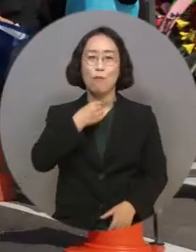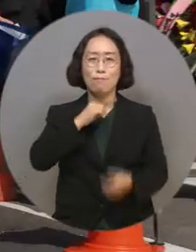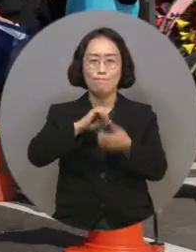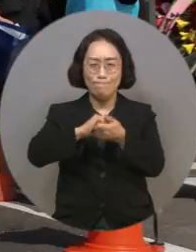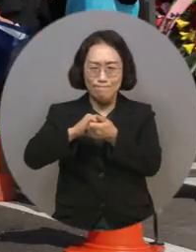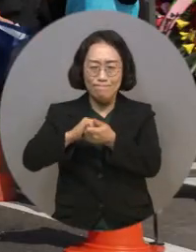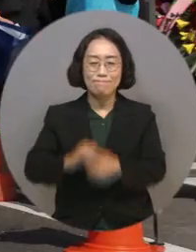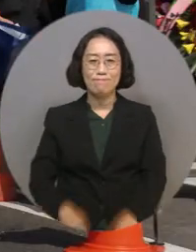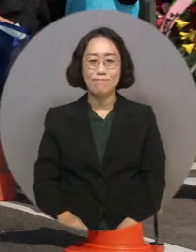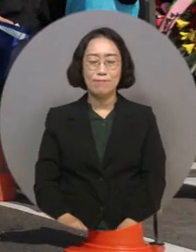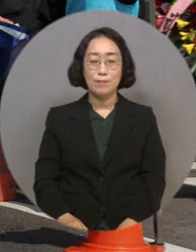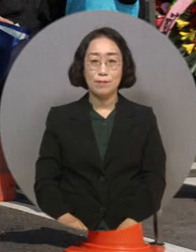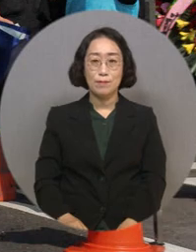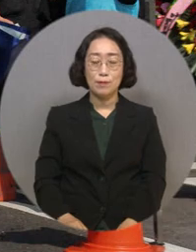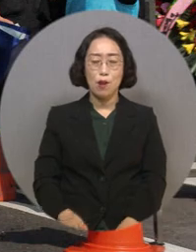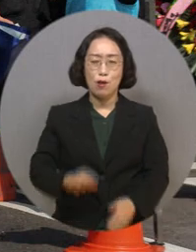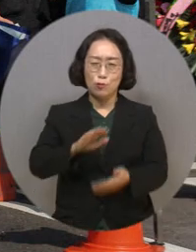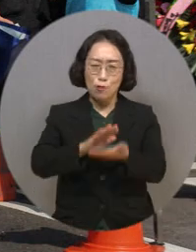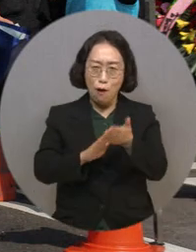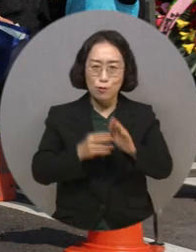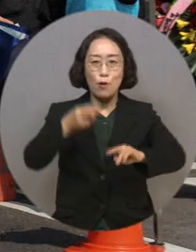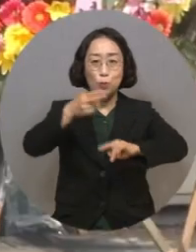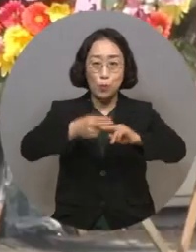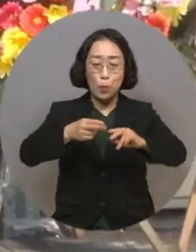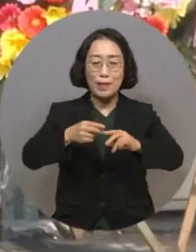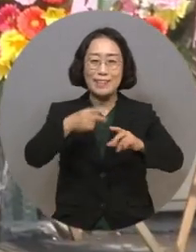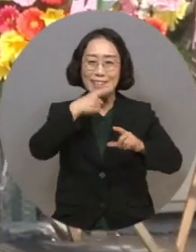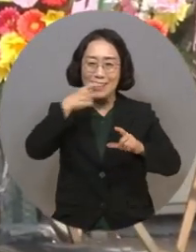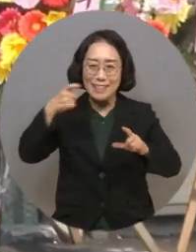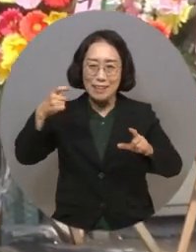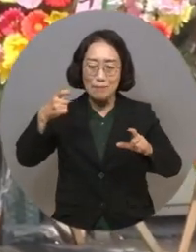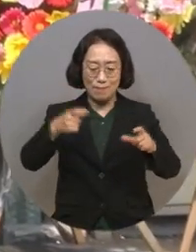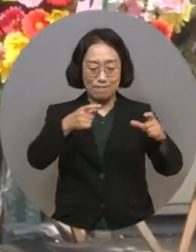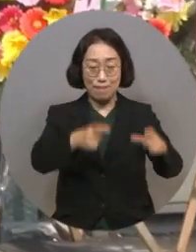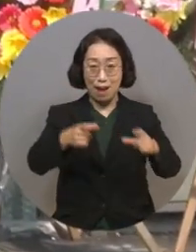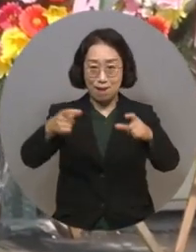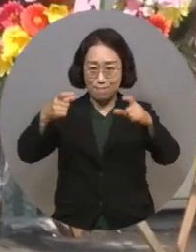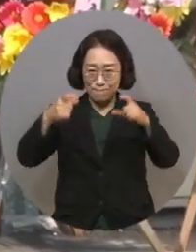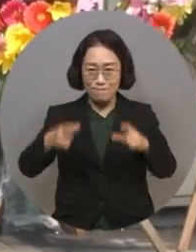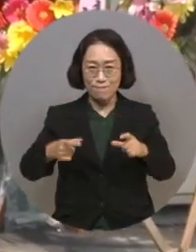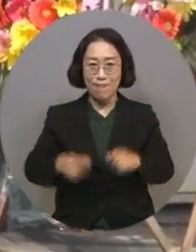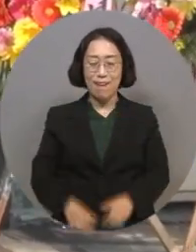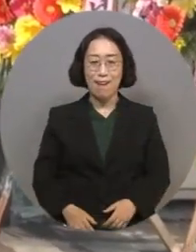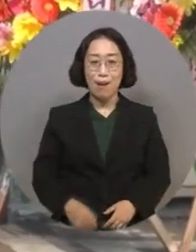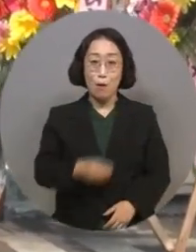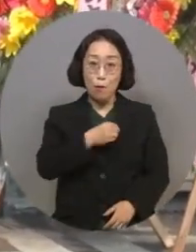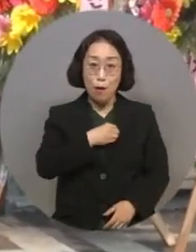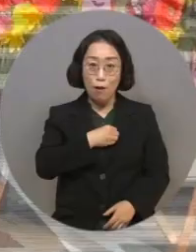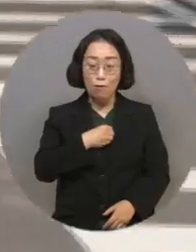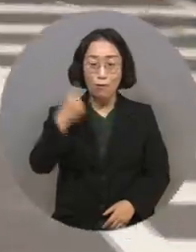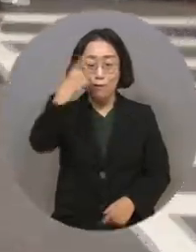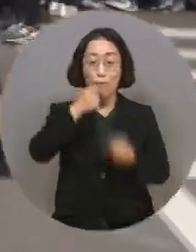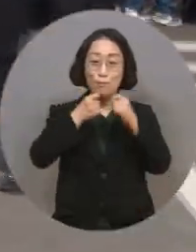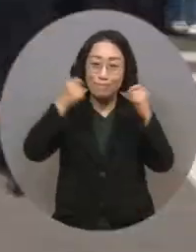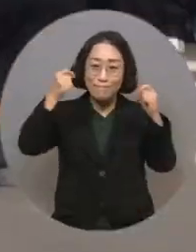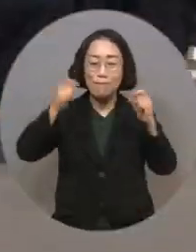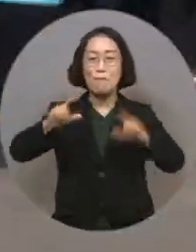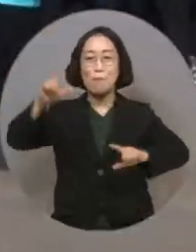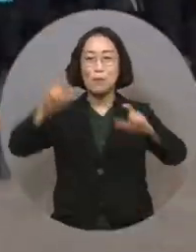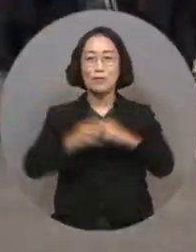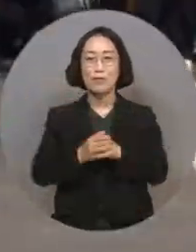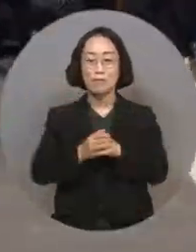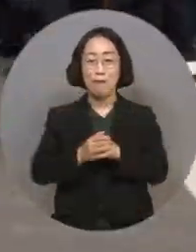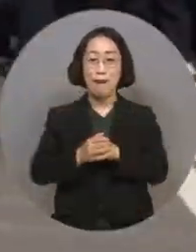점심은 정성껏 준비한 자장면 한 그릇입니다. 시민들을 반기는 회원들의 즐거운 모습이